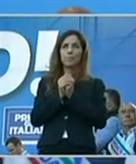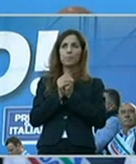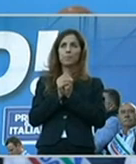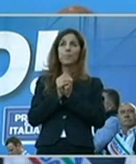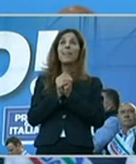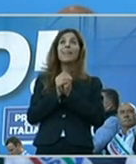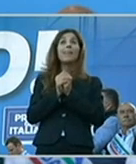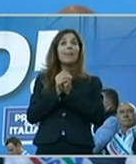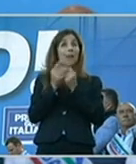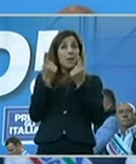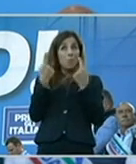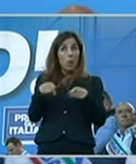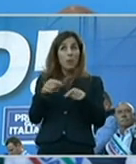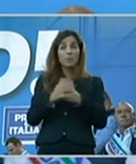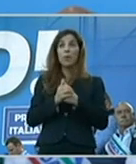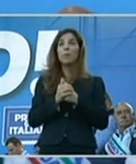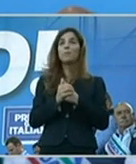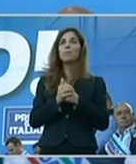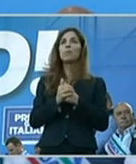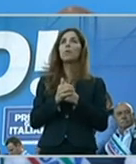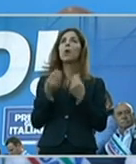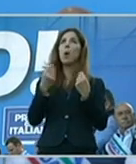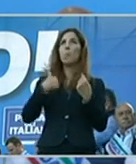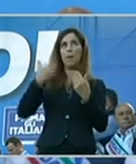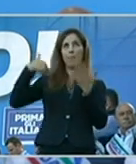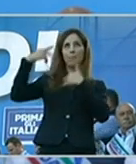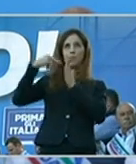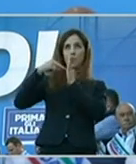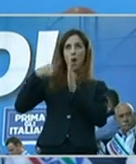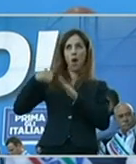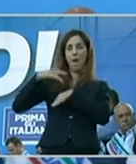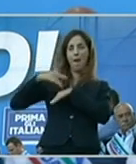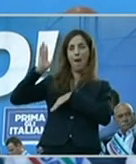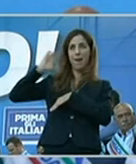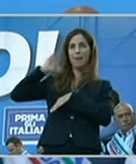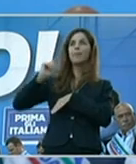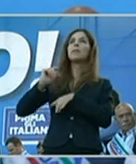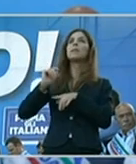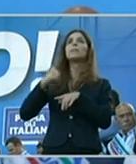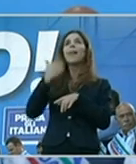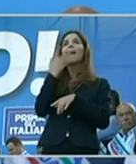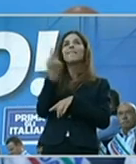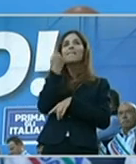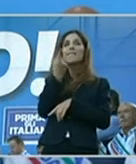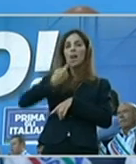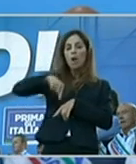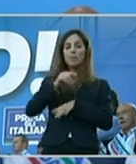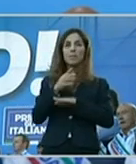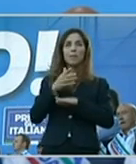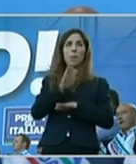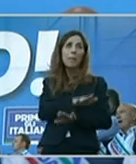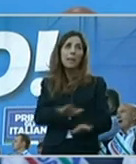Ed è per questo che, come quando andavo a scuola io, mi piacerebbe che i nostri bimbi e le nostre